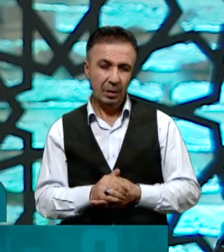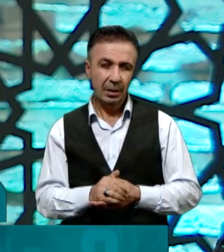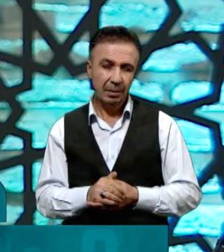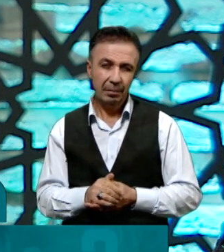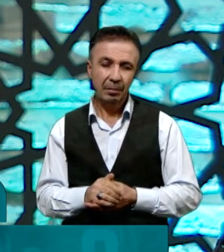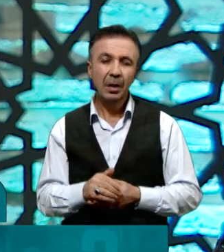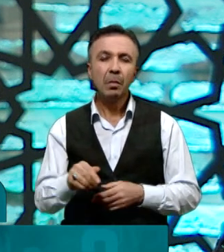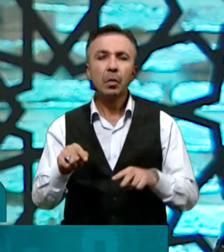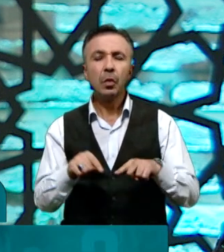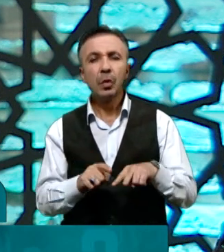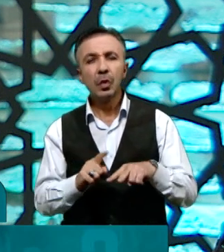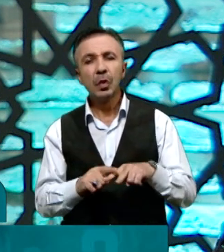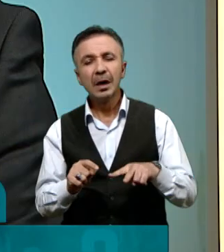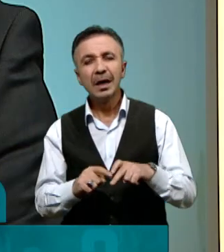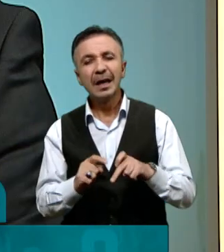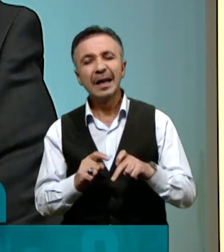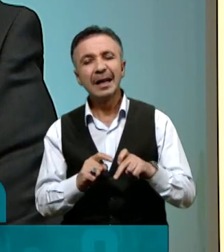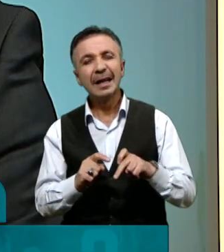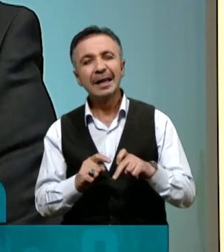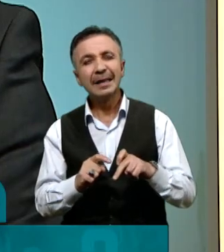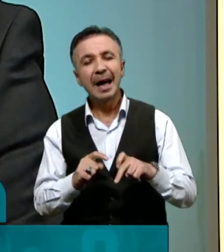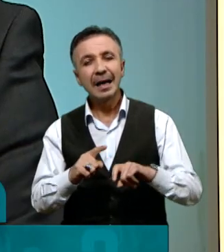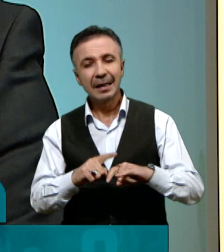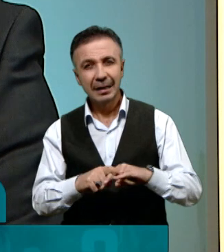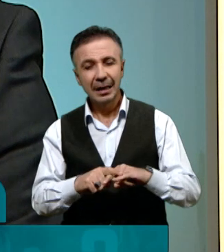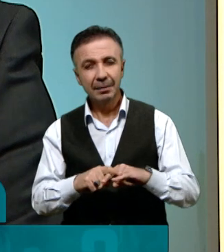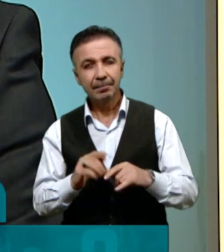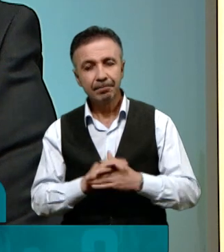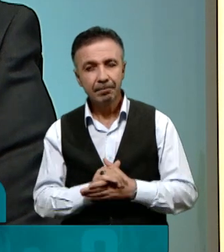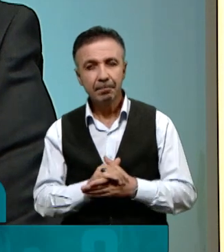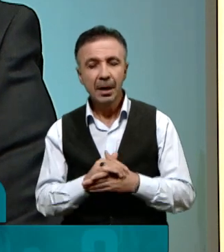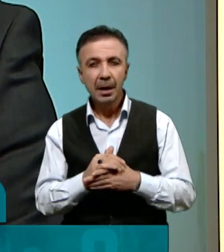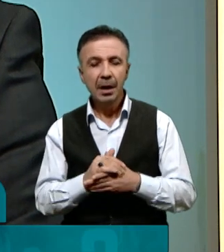bir tabir biz kullanırız. Aslında ne yapması lazım? Piyasayı